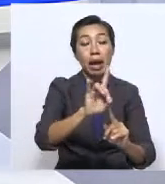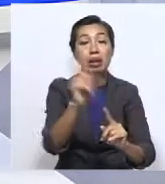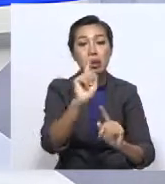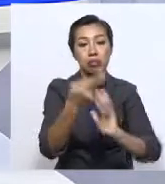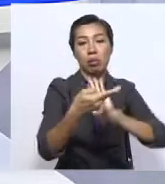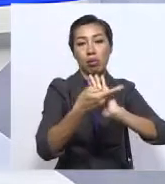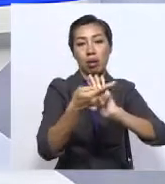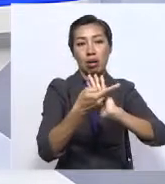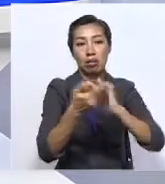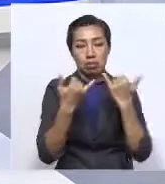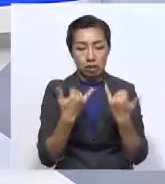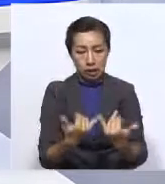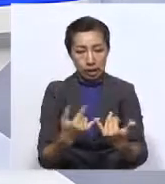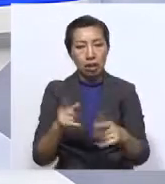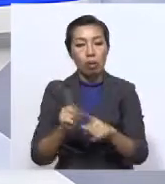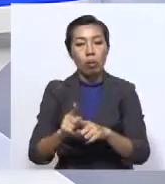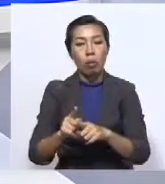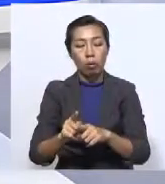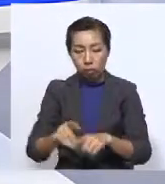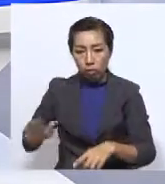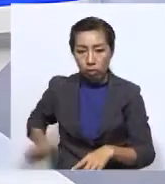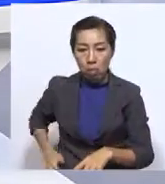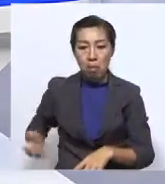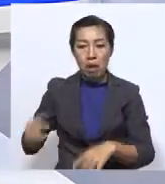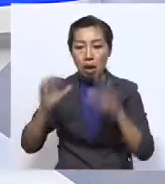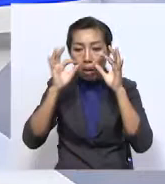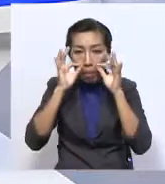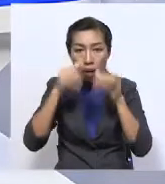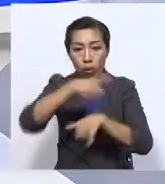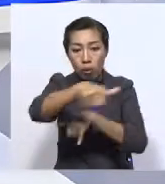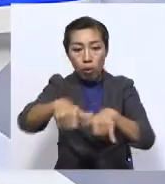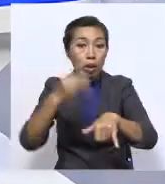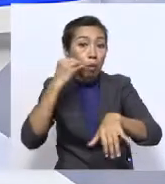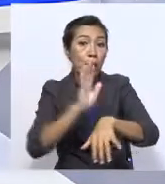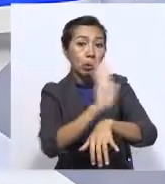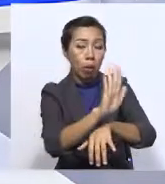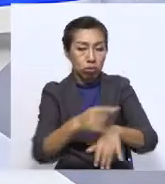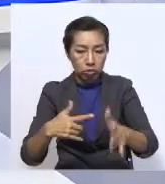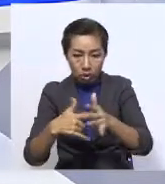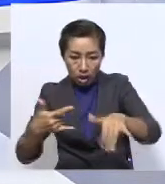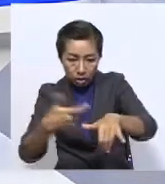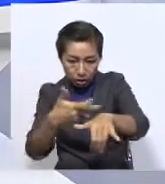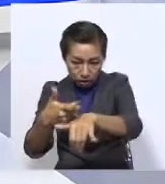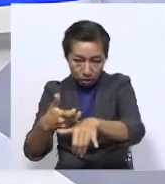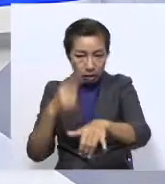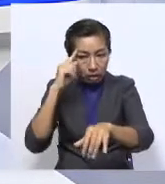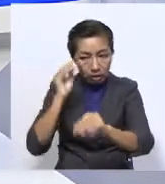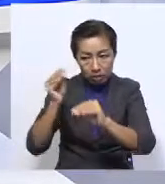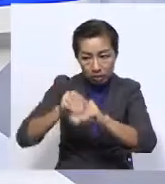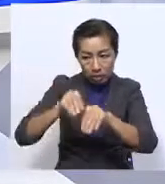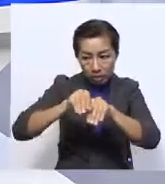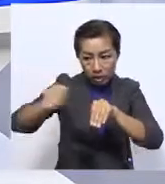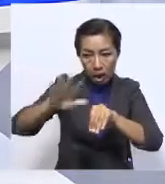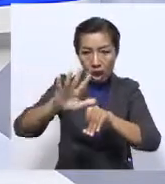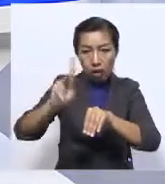จังหวัดหนองคายค่ะทำให้ตอนนี้มีการระดมฉีดวัคซีนสุนัขและแมวภายในหมู่บ้านที่เกิดเหตุแล้วก็เตรียมขยายพื้นที่ฉีดวัคซีนในรัศ